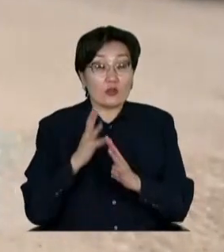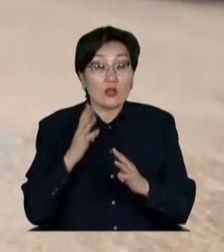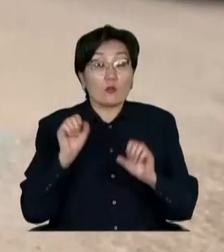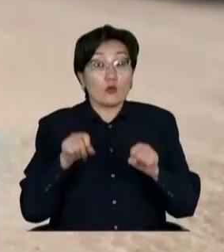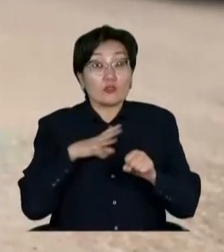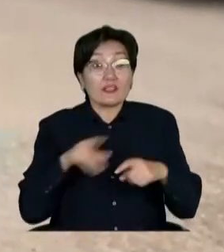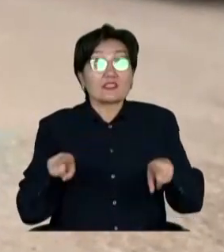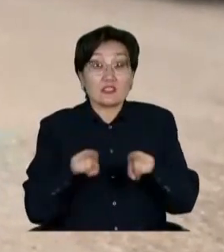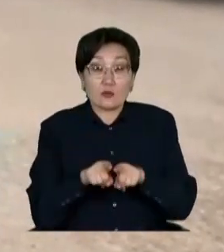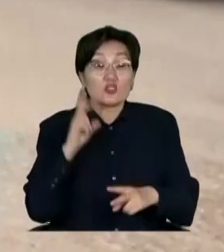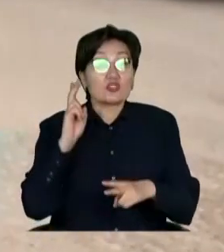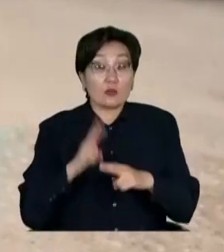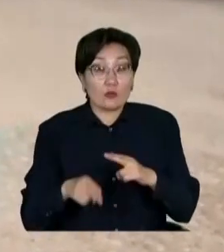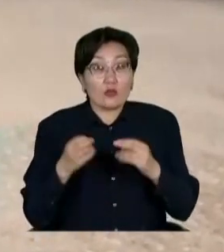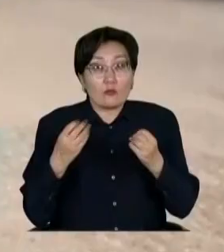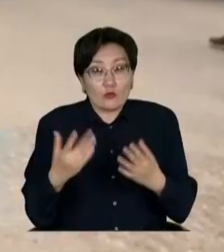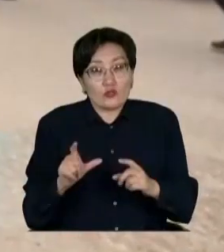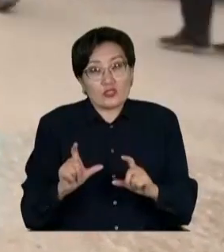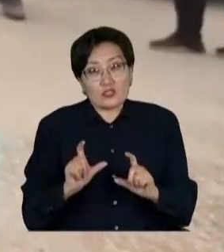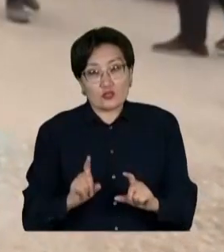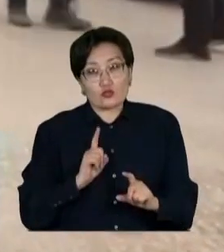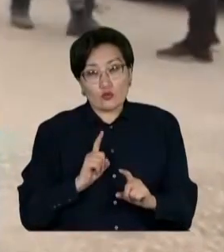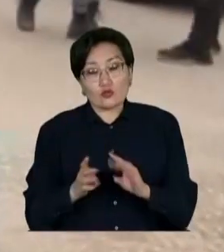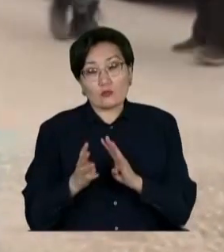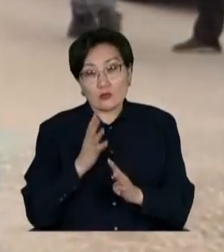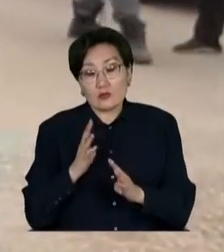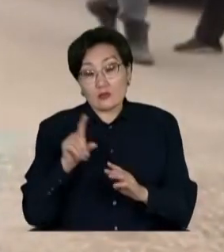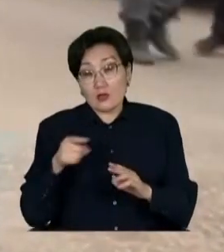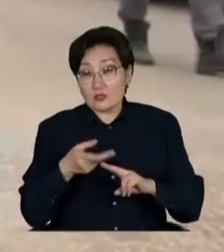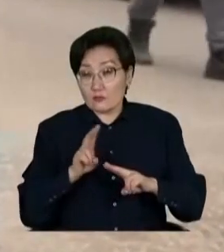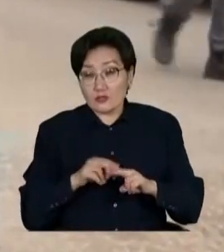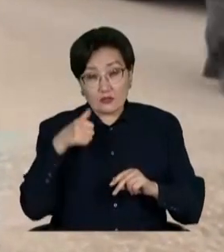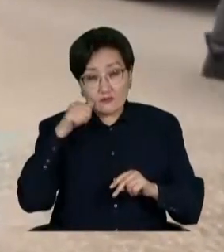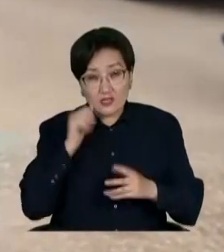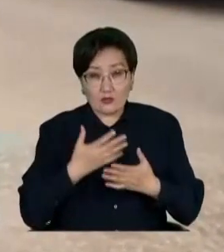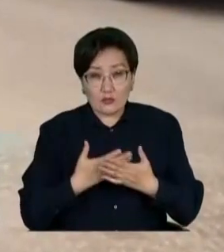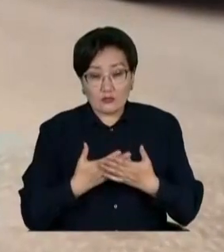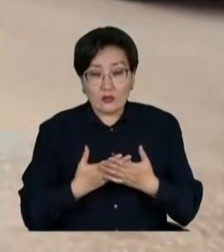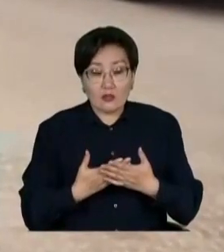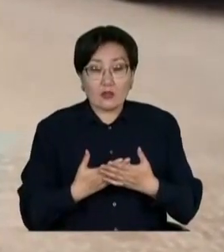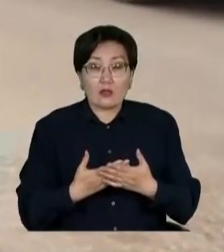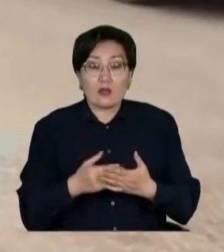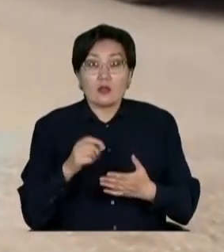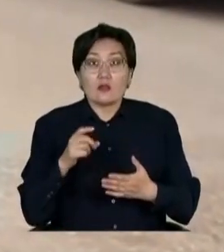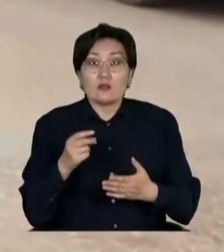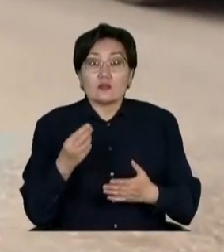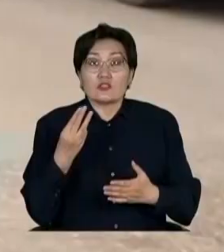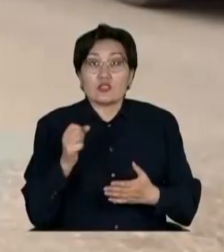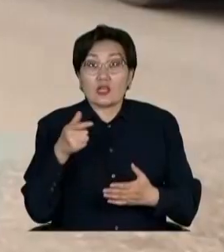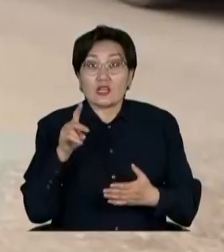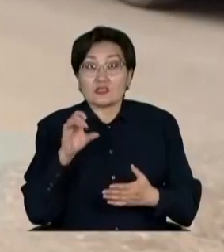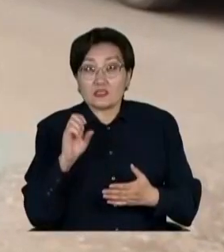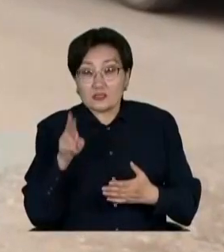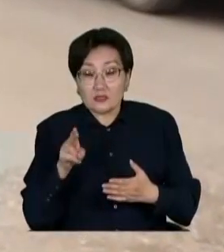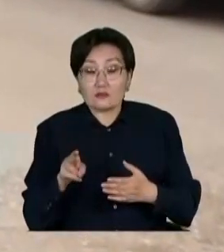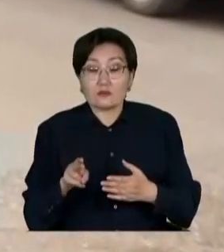быть, что закончится, и ты просто так будешь в очереди стоять. Даже в этом, вчера вот, допустим, сколько в Зачаганск ездил, я 2 часа просто так